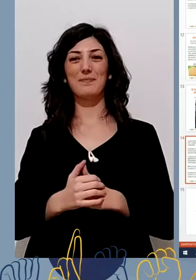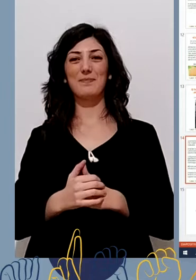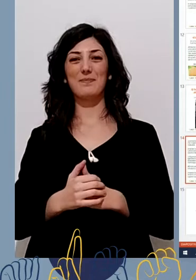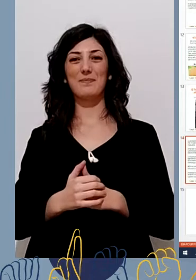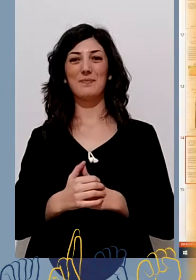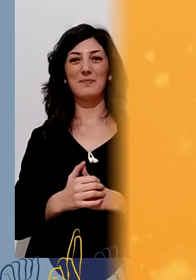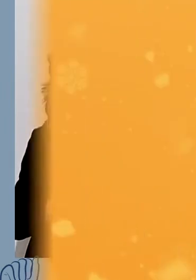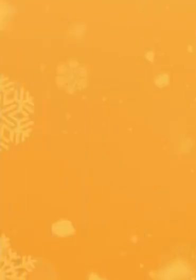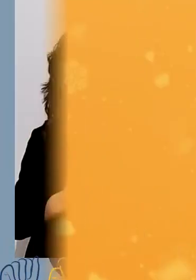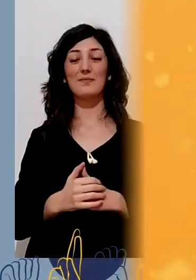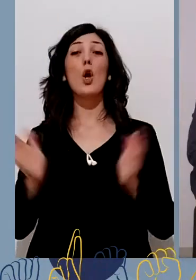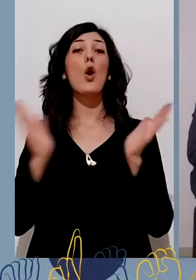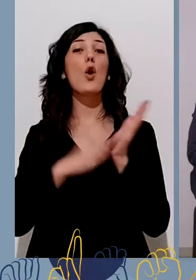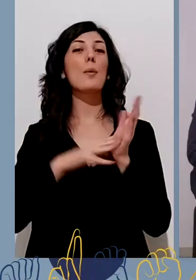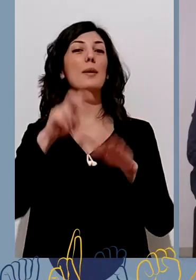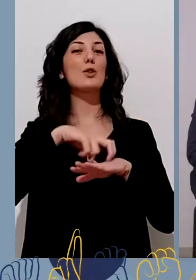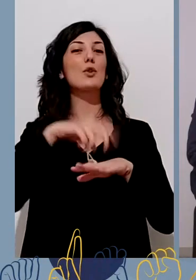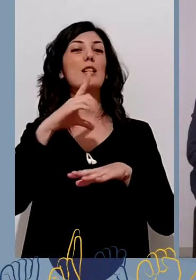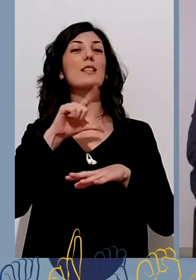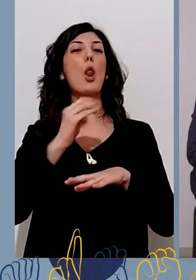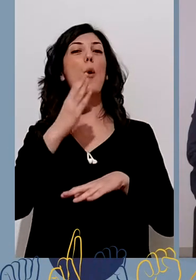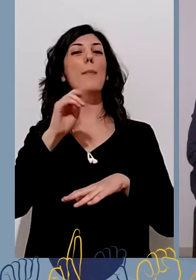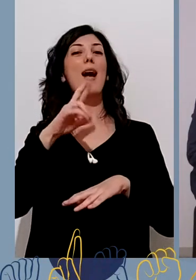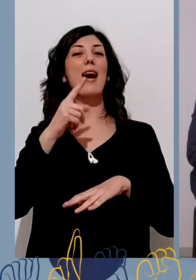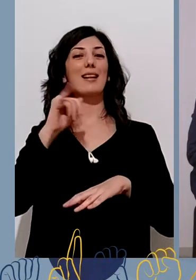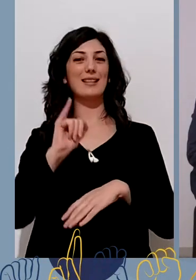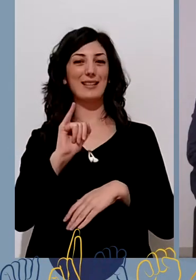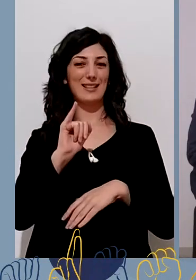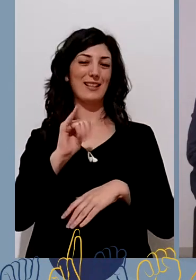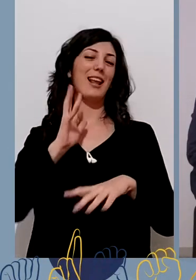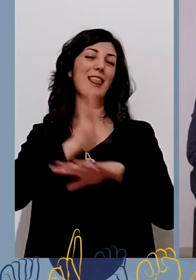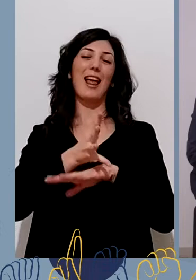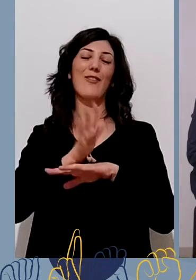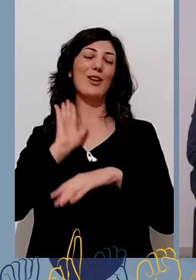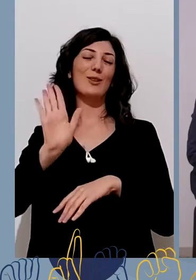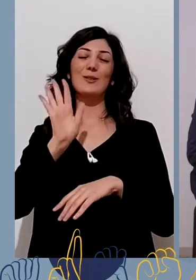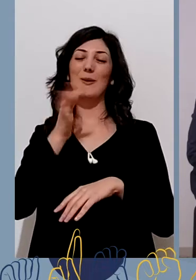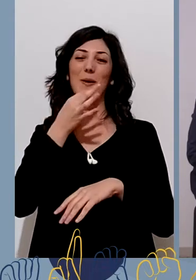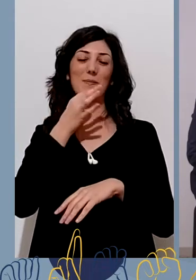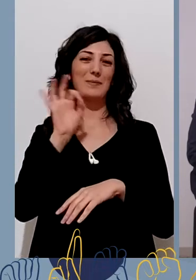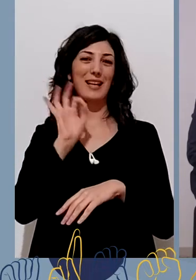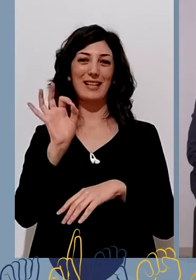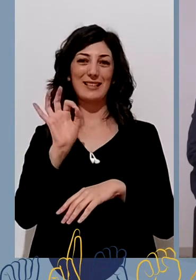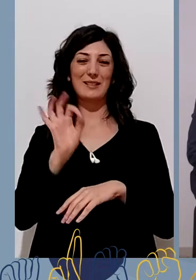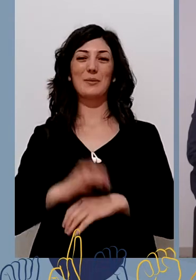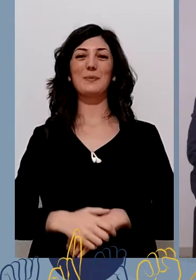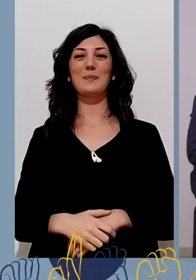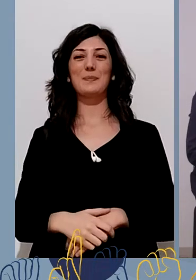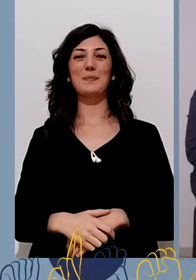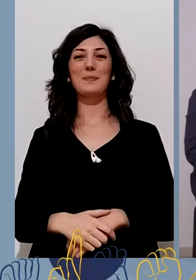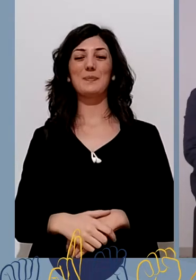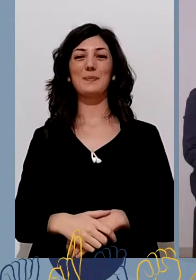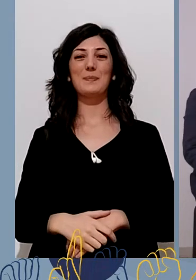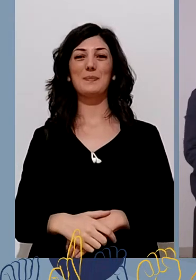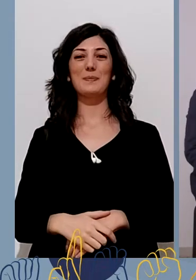Complimenti alla dottoressa Lombardi per l'esaustività del suo intervento. Prima di continuare appunto